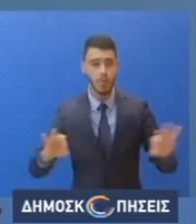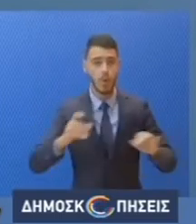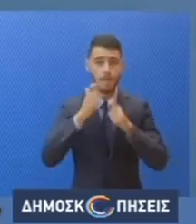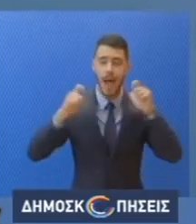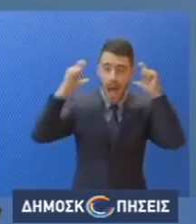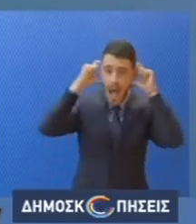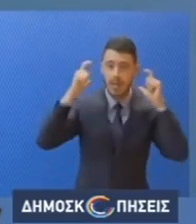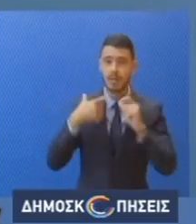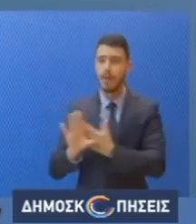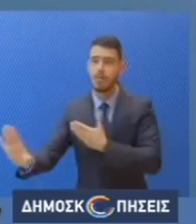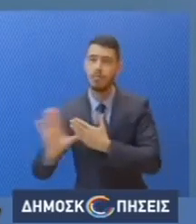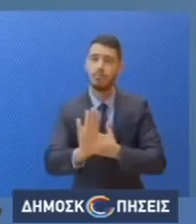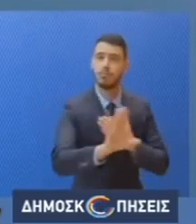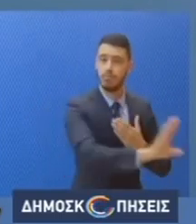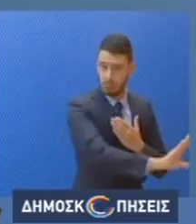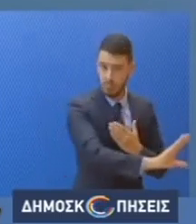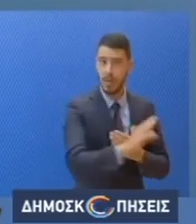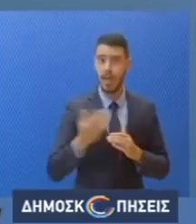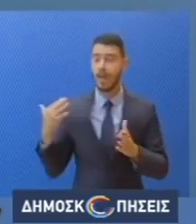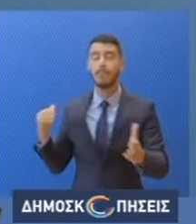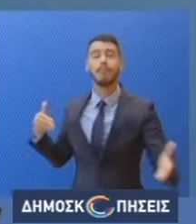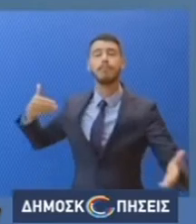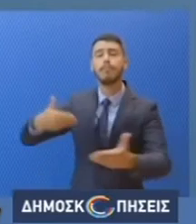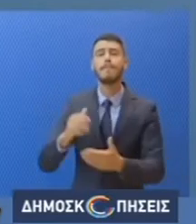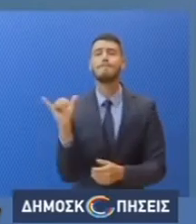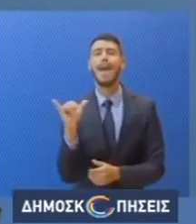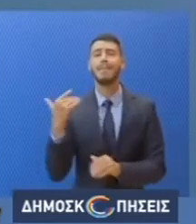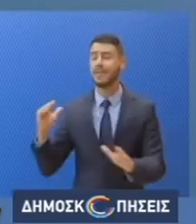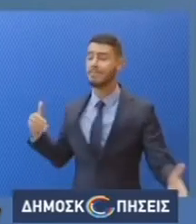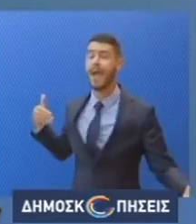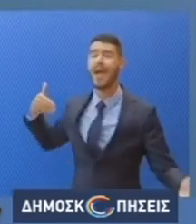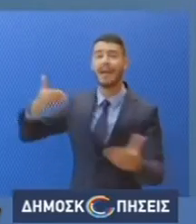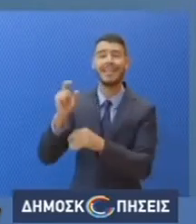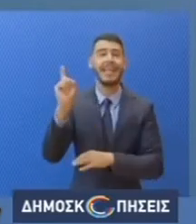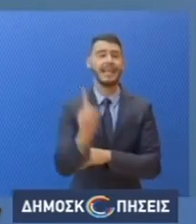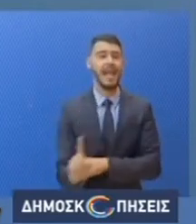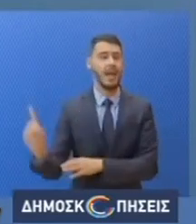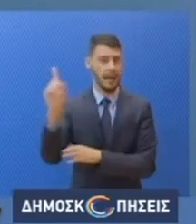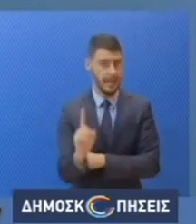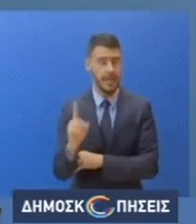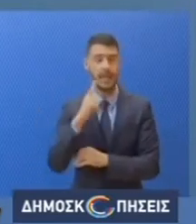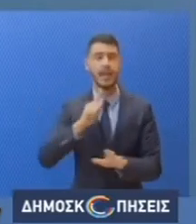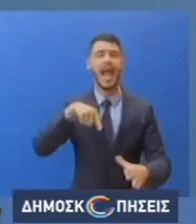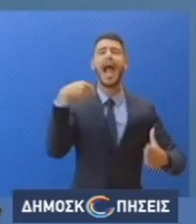Ιουλίου, διενεργήθηκαν από την Εθνική Αρχή Διαφάνειας και τη Γενική Γραμματεία Εμπορίου και Προστασίας του